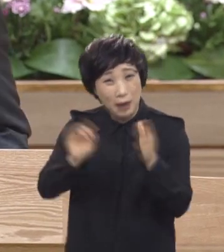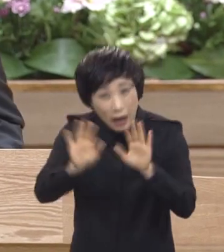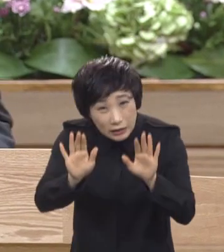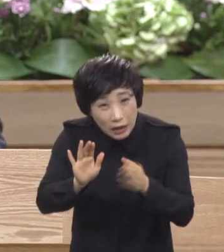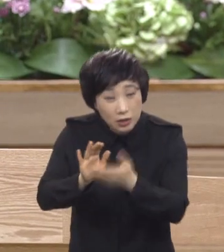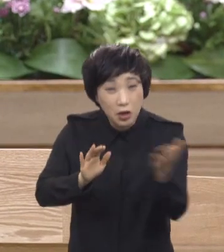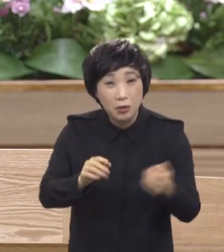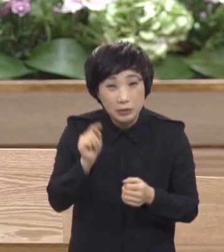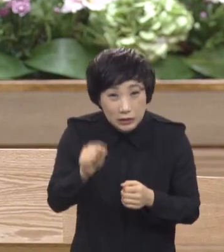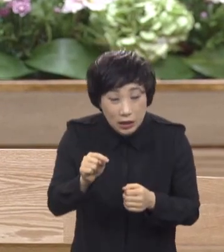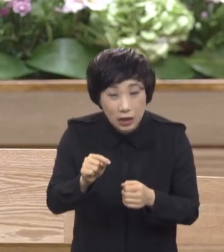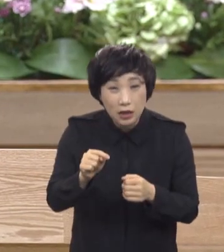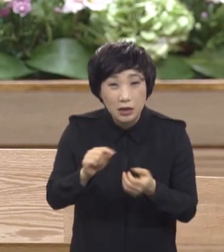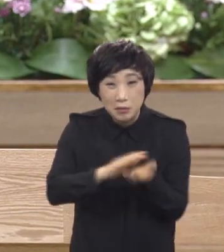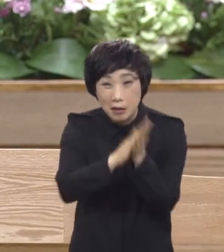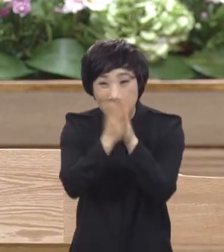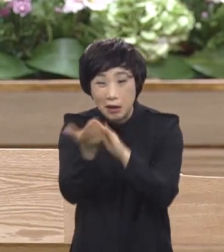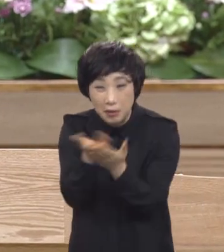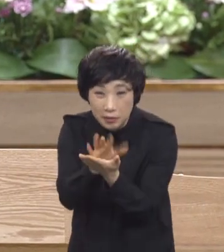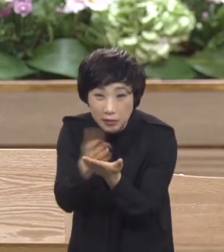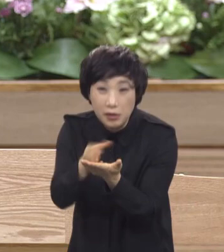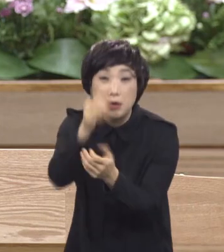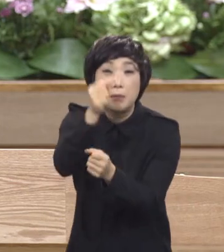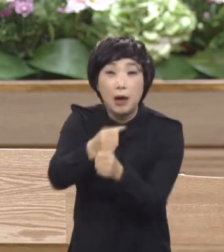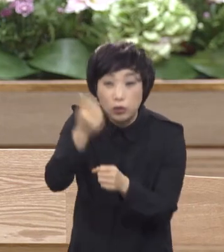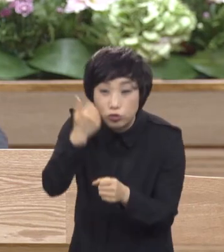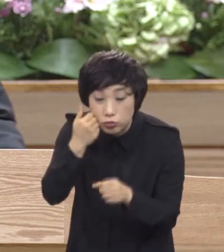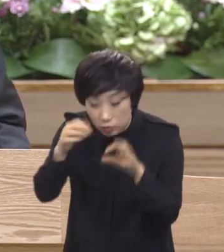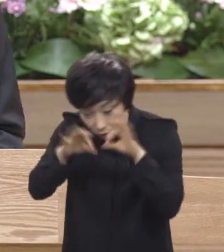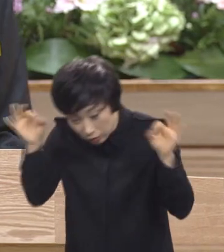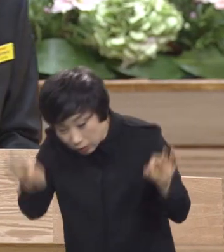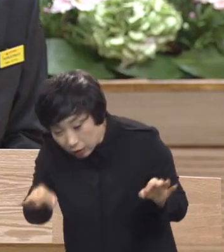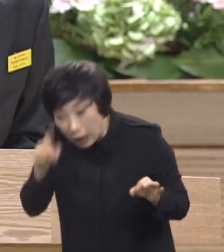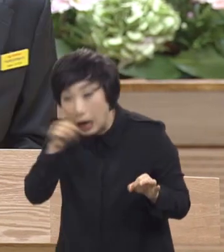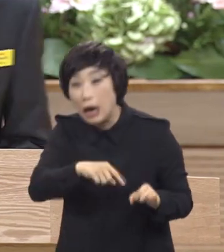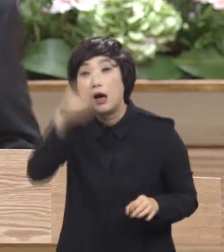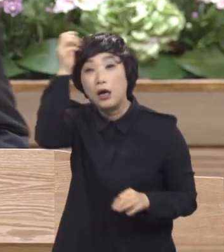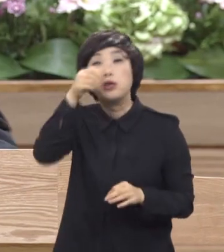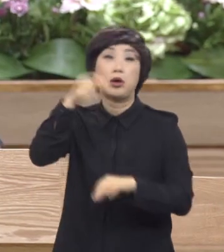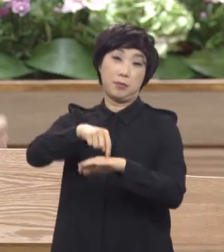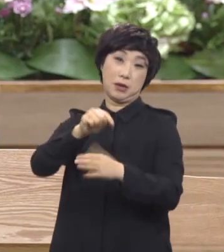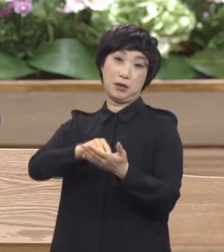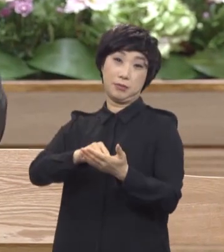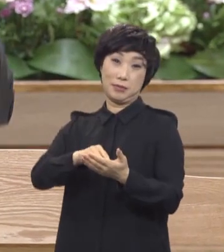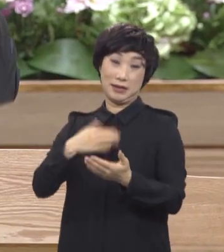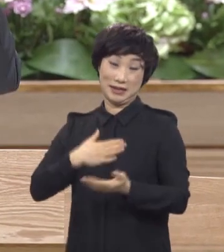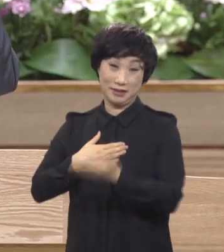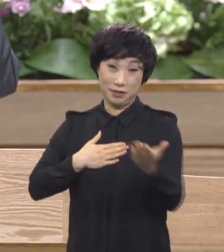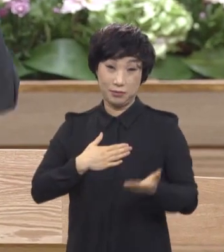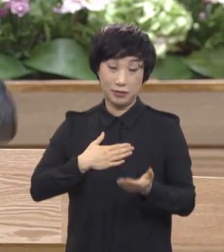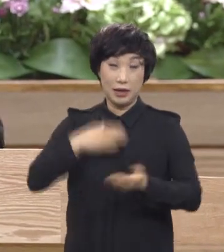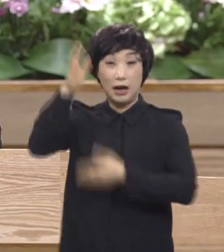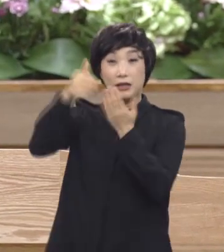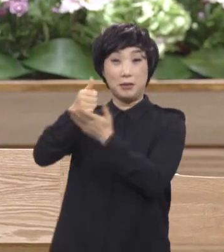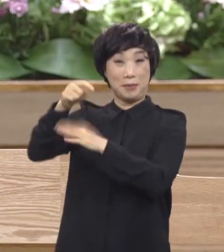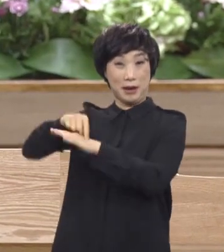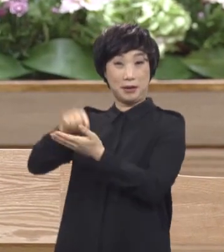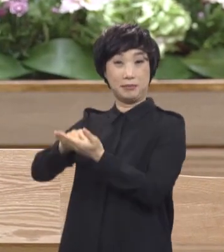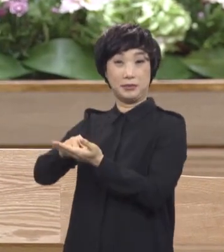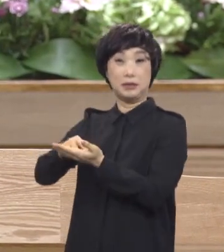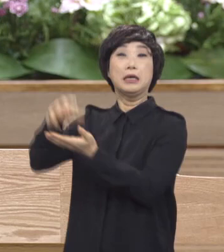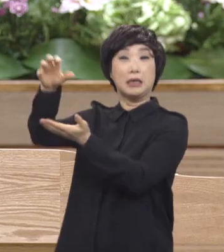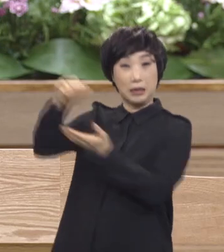이토록 변시시켜 변덕 떨게 하는 악한 용의 마음이라는 사실을 깨달으며 우리는 하나님의 마음을